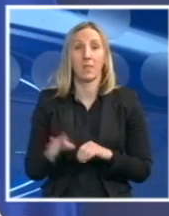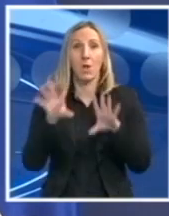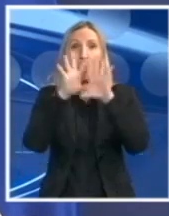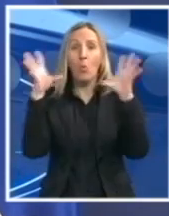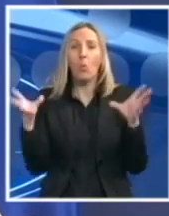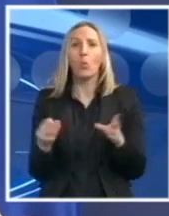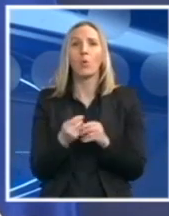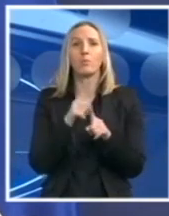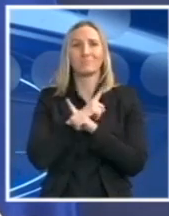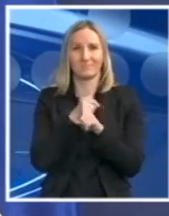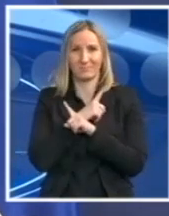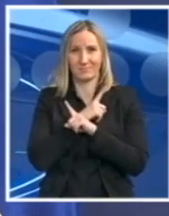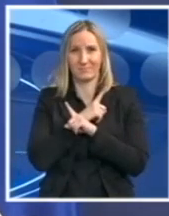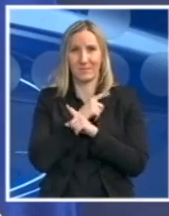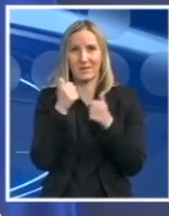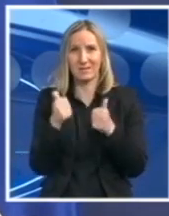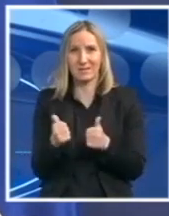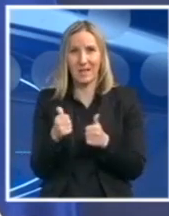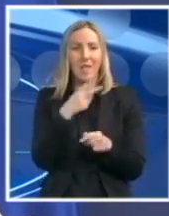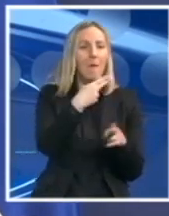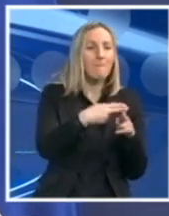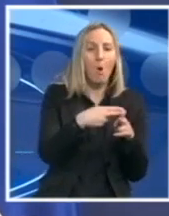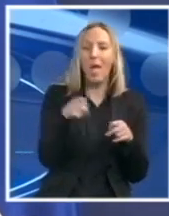odnosno smrtnost, u ovom momentu iznosi